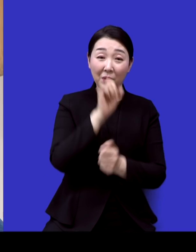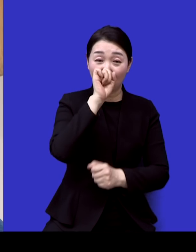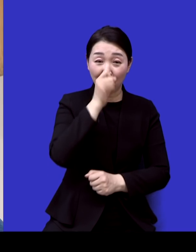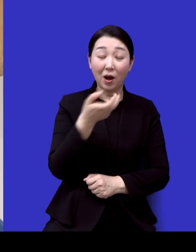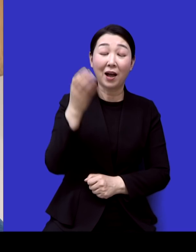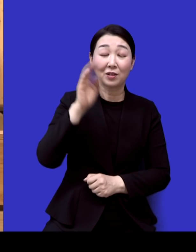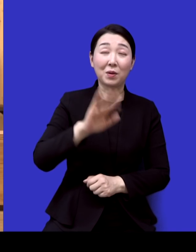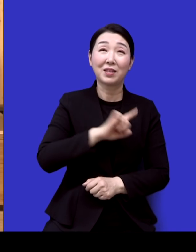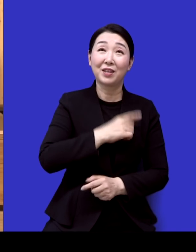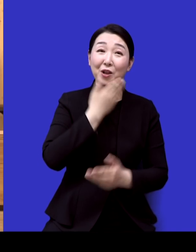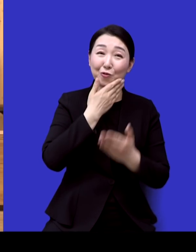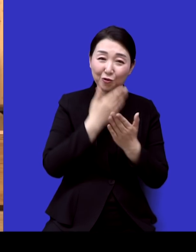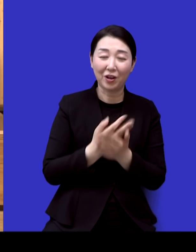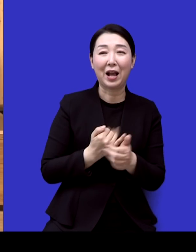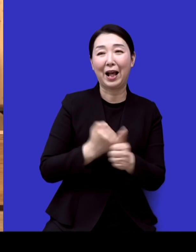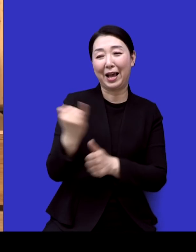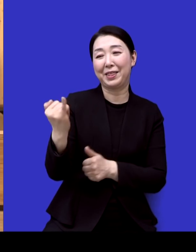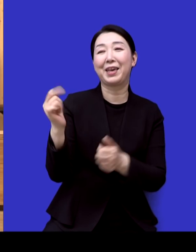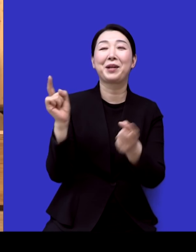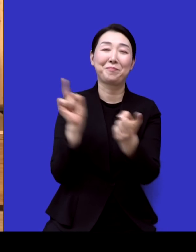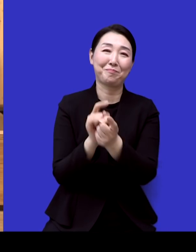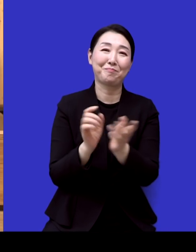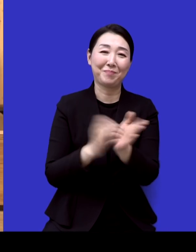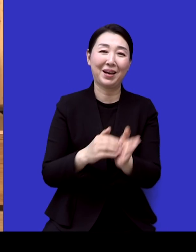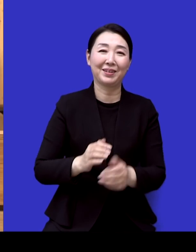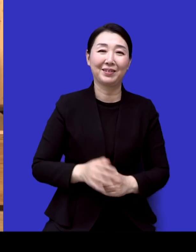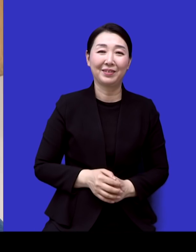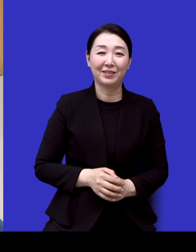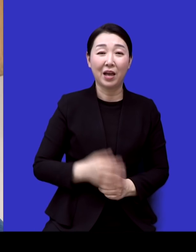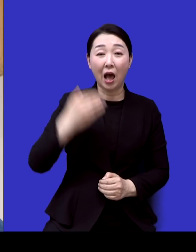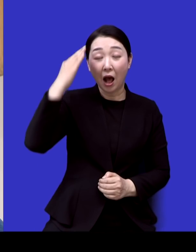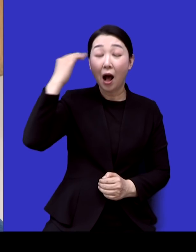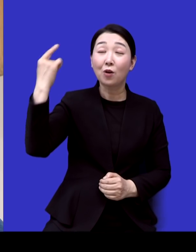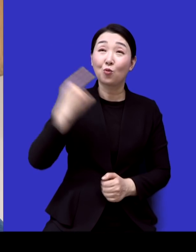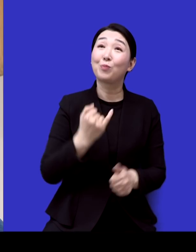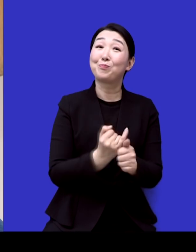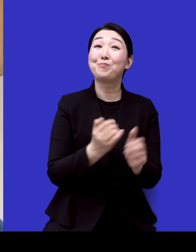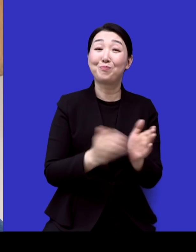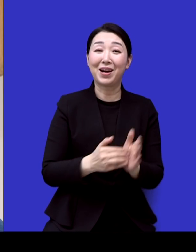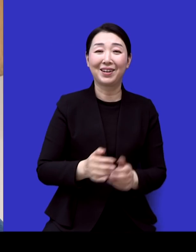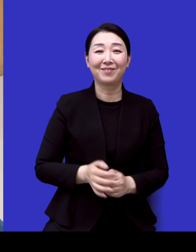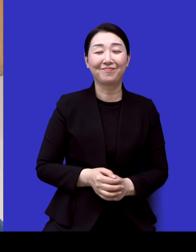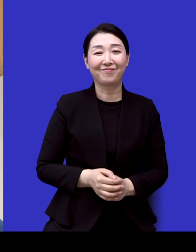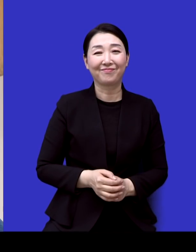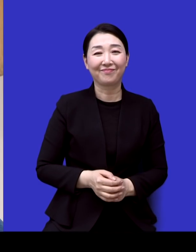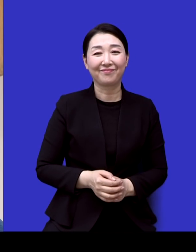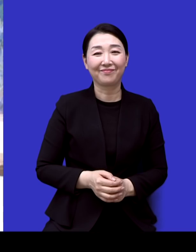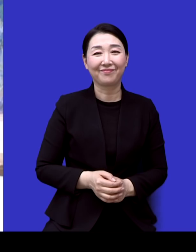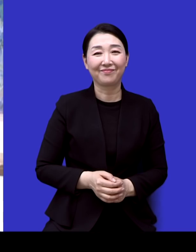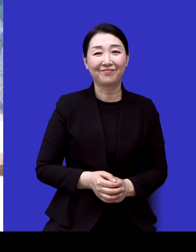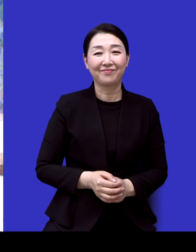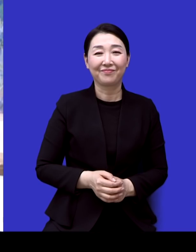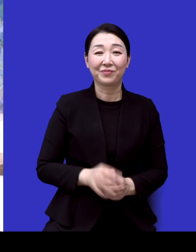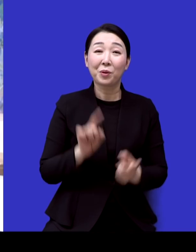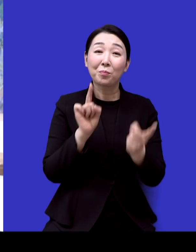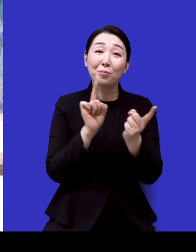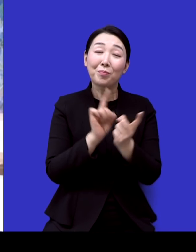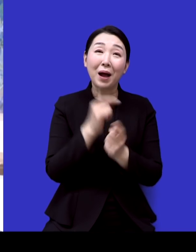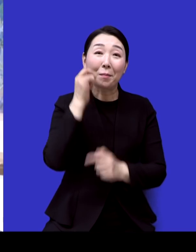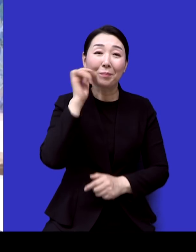아내를 만난 거였습니다. 윌러브 활동하면서요? 아, 한국에 들어와서. 한국에 와서? 들어와서. 예. 예. 예. 근데 어떻게